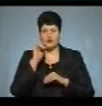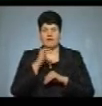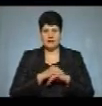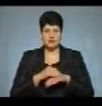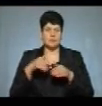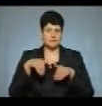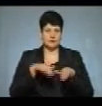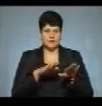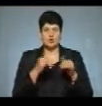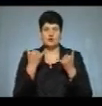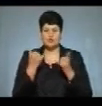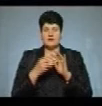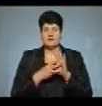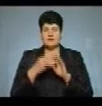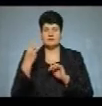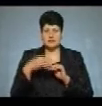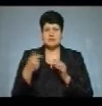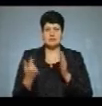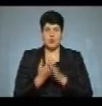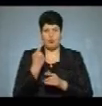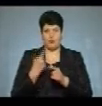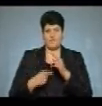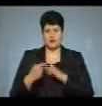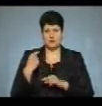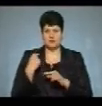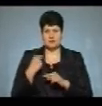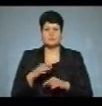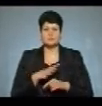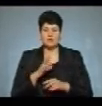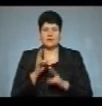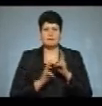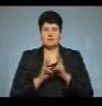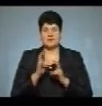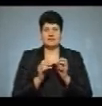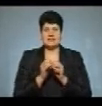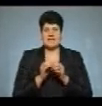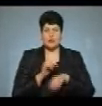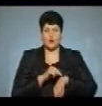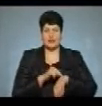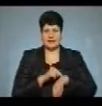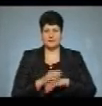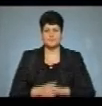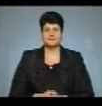покинули її, сьогодні о 8:30 знову повернулися. Ми побували біля підприємства о 10-й годині.